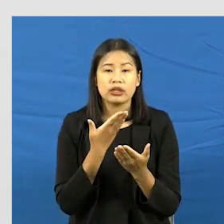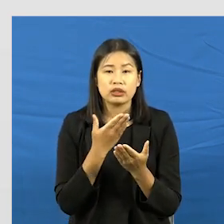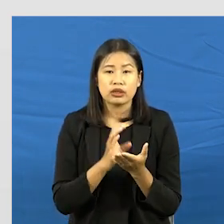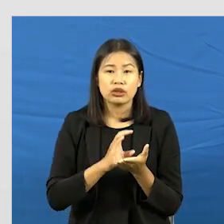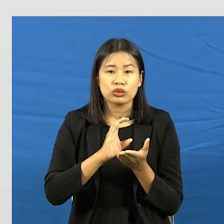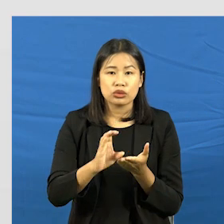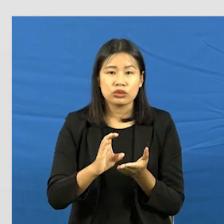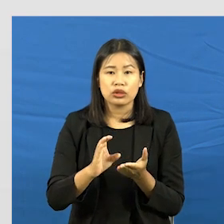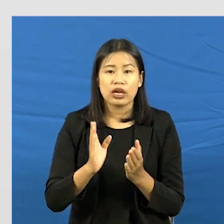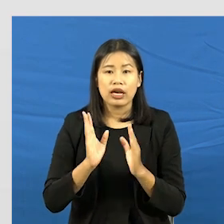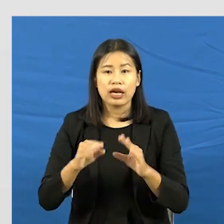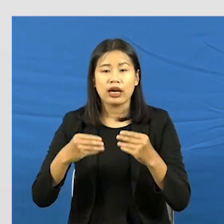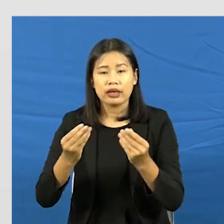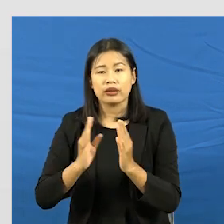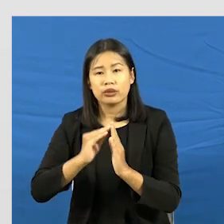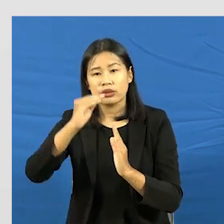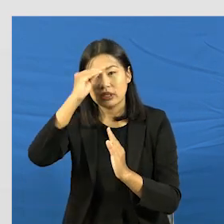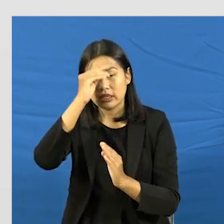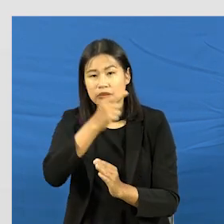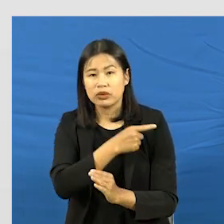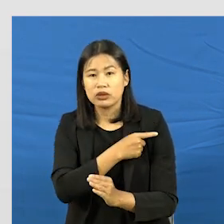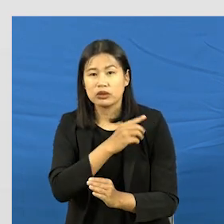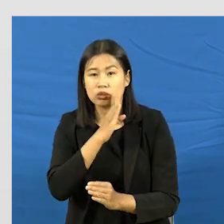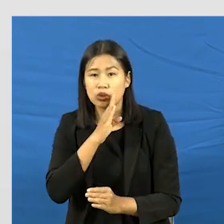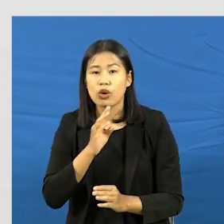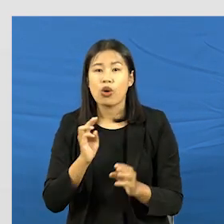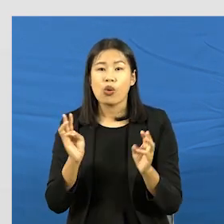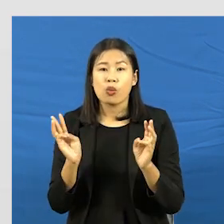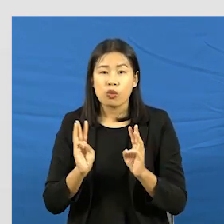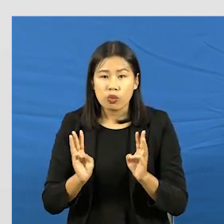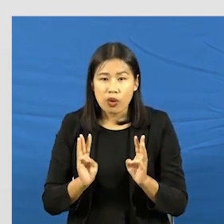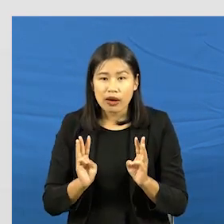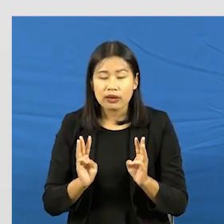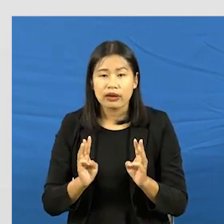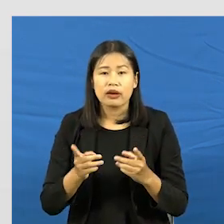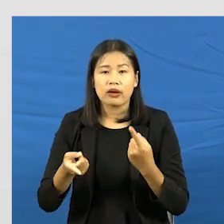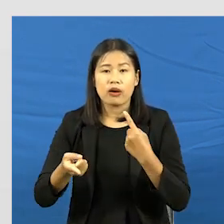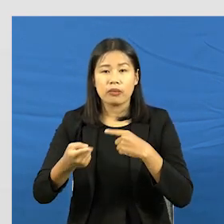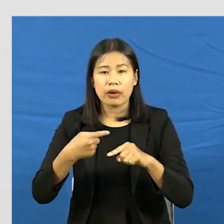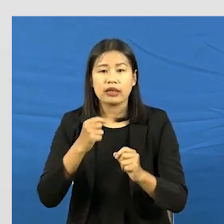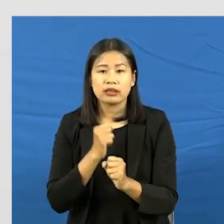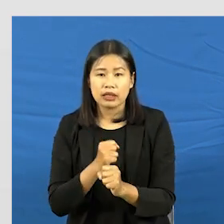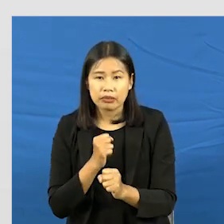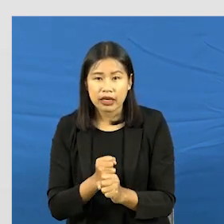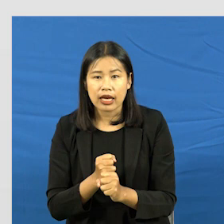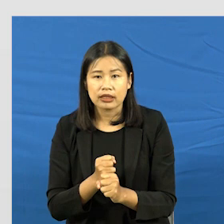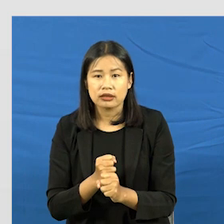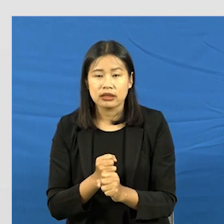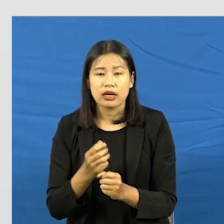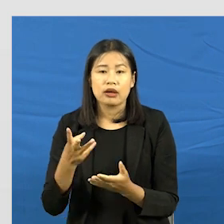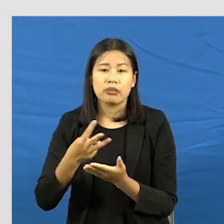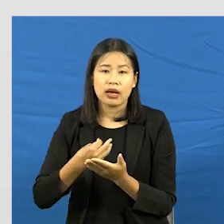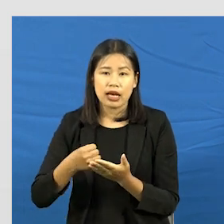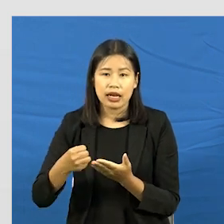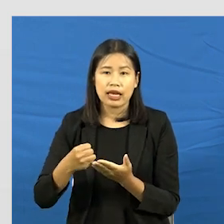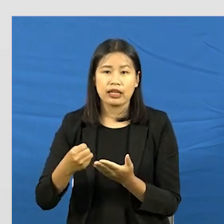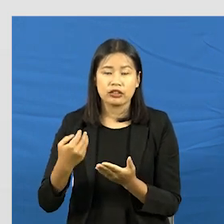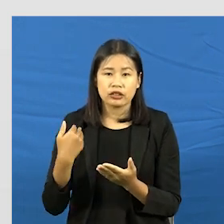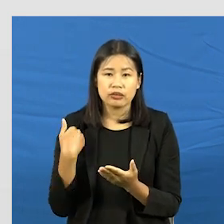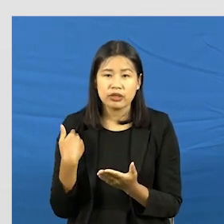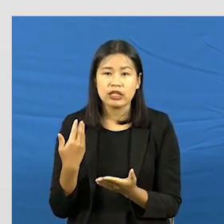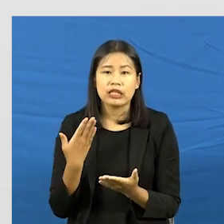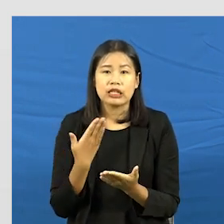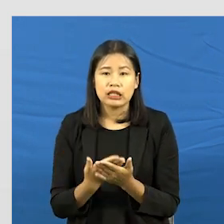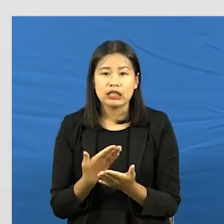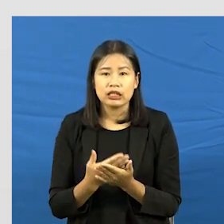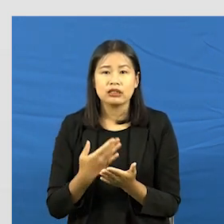าว่างนอกเหนือเวลาเรียนในการทำงานในมหาวิทยาลัยนะครับเพื่อที่จะได้มีค่าใช้จ่ายเพิ่มเติมเข้ามาอีก